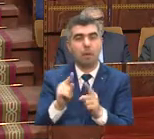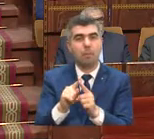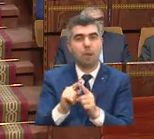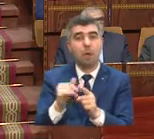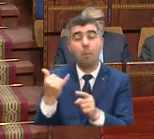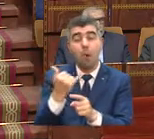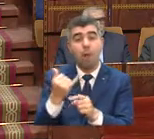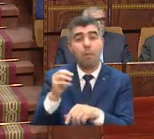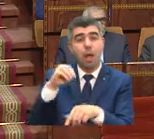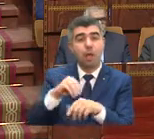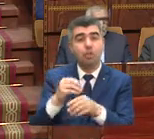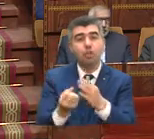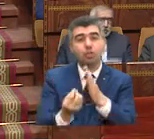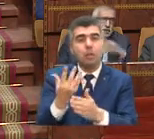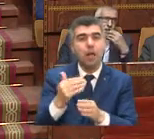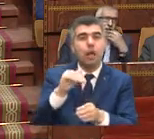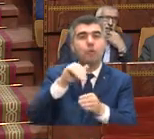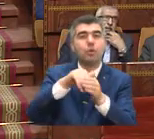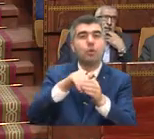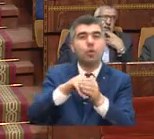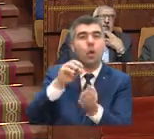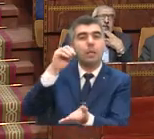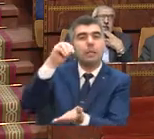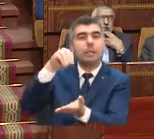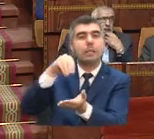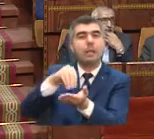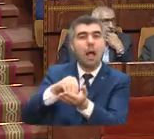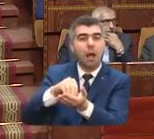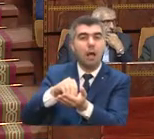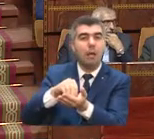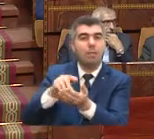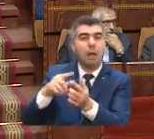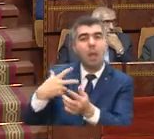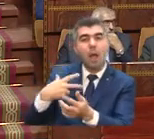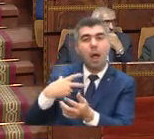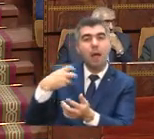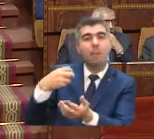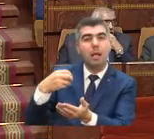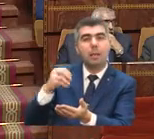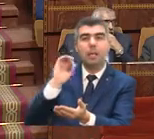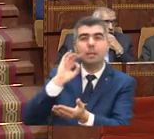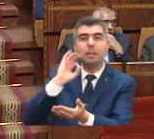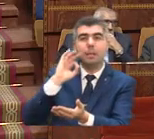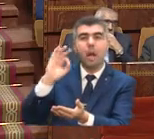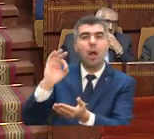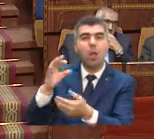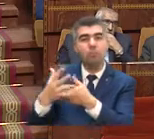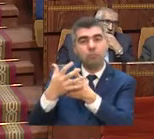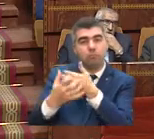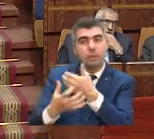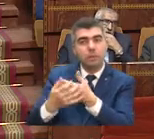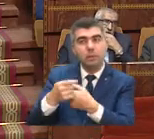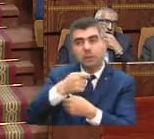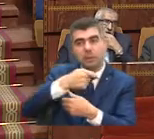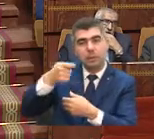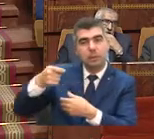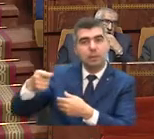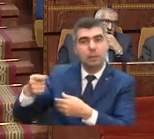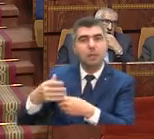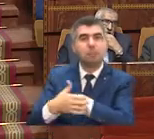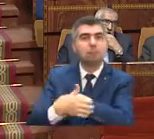هو بالأساس هو حق الفقراء والفئات المستضعفة في أموال الأغنياء. أخيرا السيد